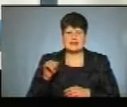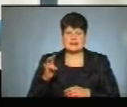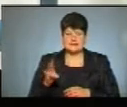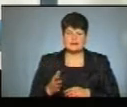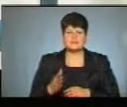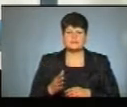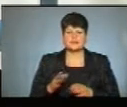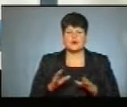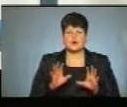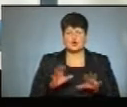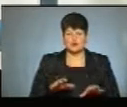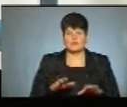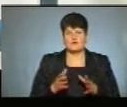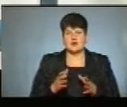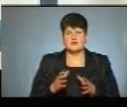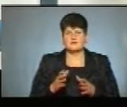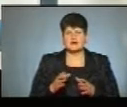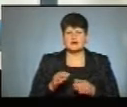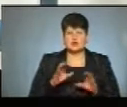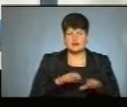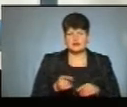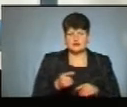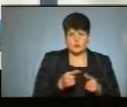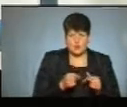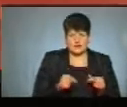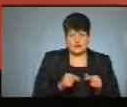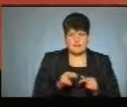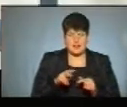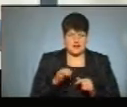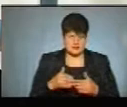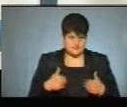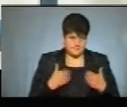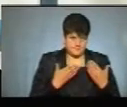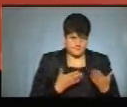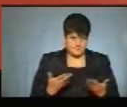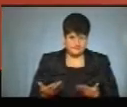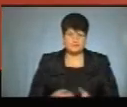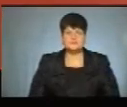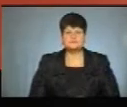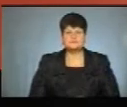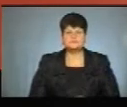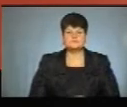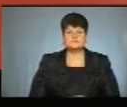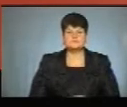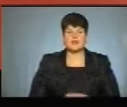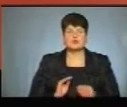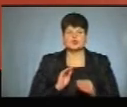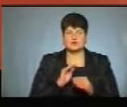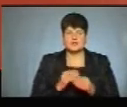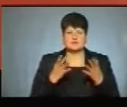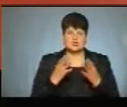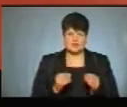станичної пластової ради, та Назар Гапій, голова Тернопільського осередку «Пласт». Я вас вітаю. Вітаю. Додам ще